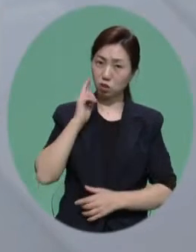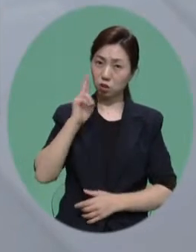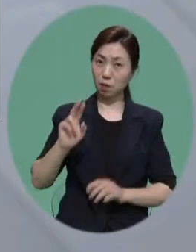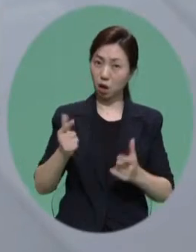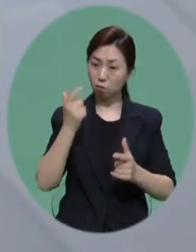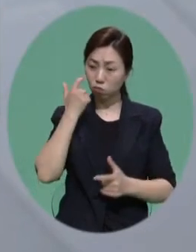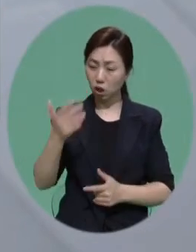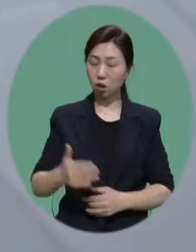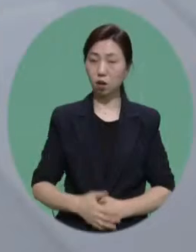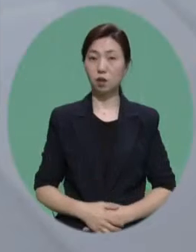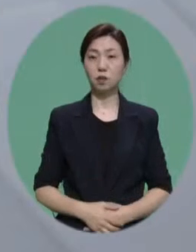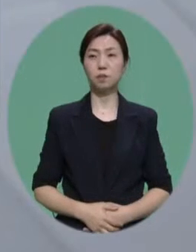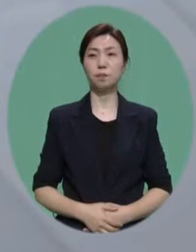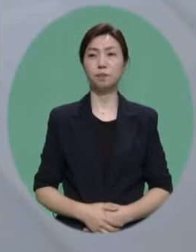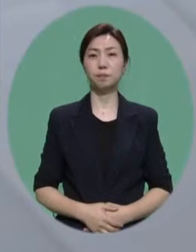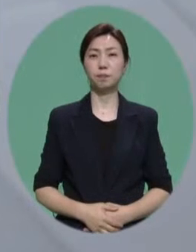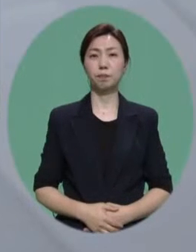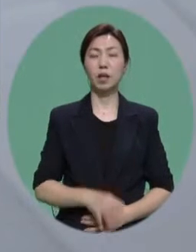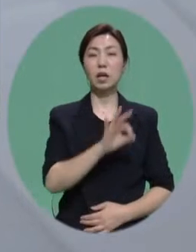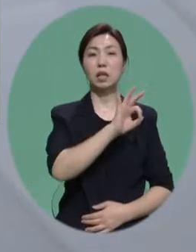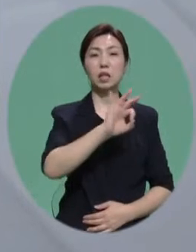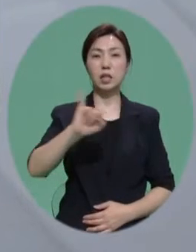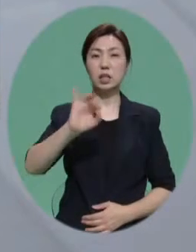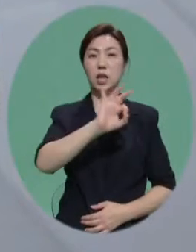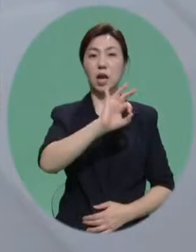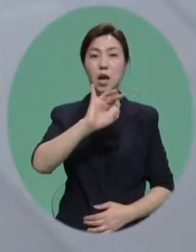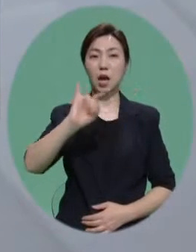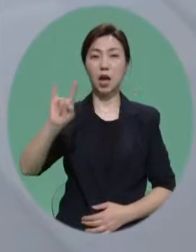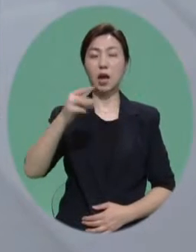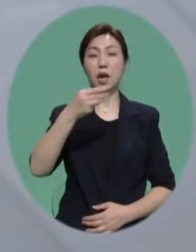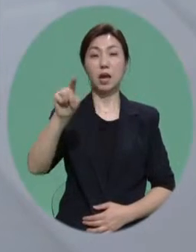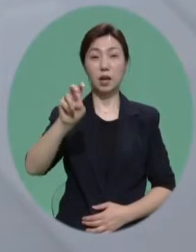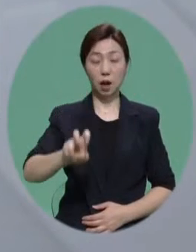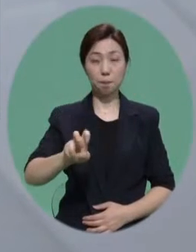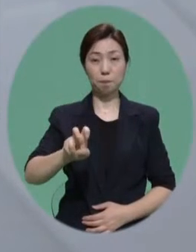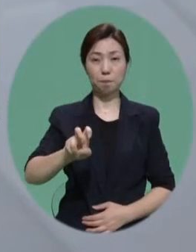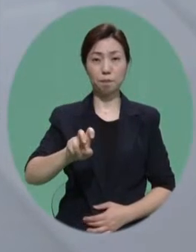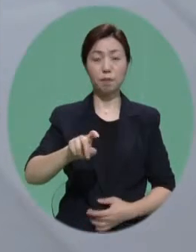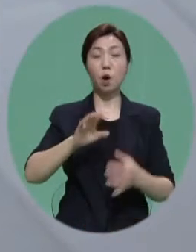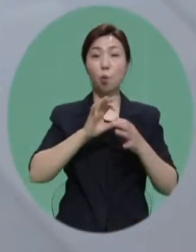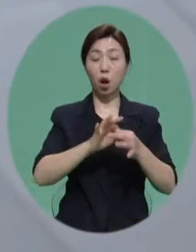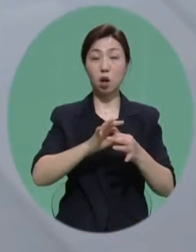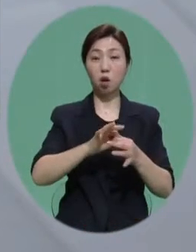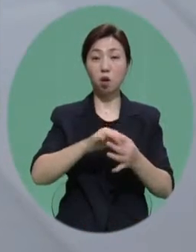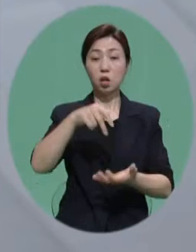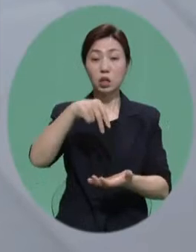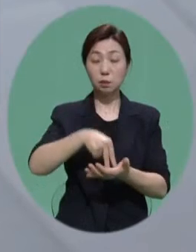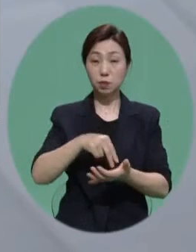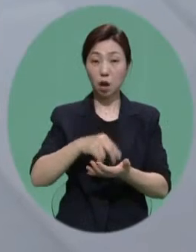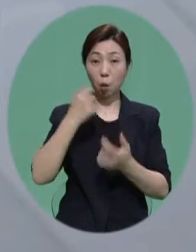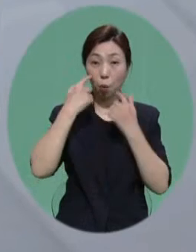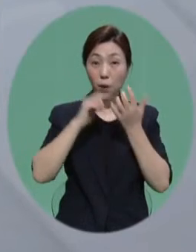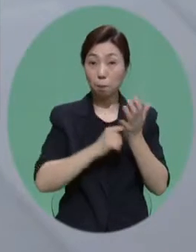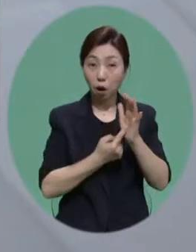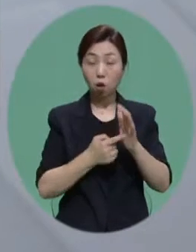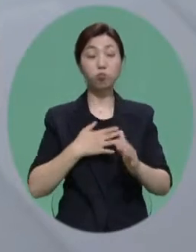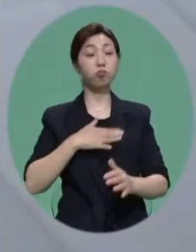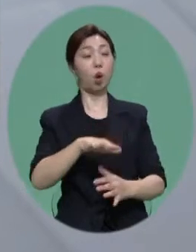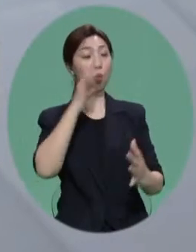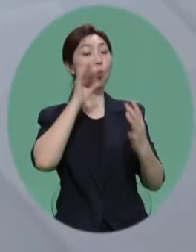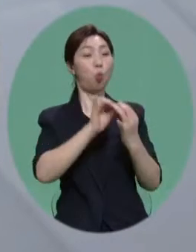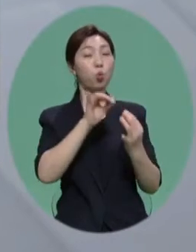사건이나 이 문제에 대해서 내일이라도 2.0 단점은 전송합니다 예 내리다 뒤쪽 보고 내가 지금 장성 합니다